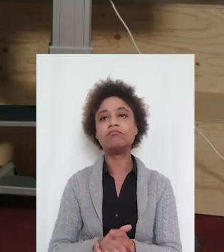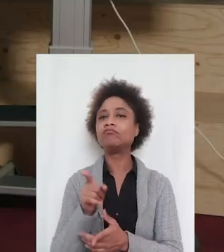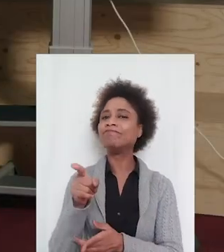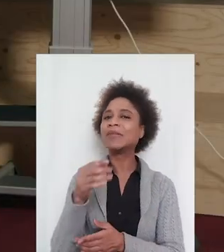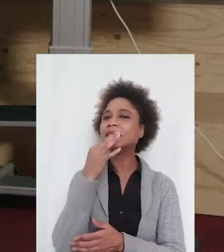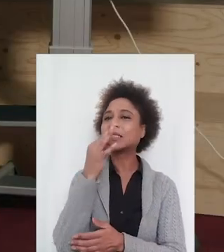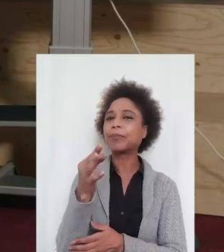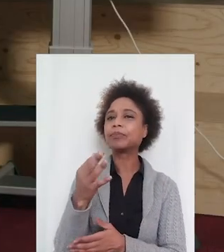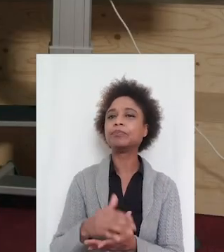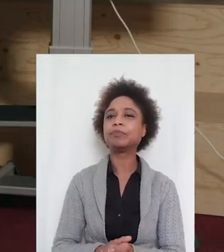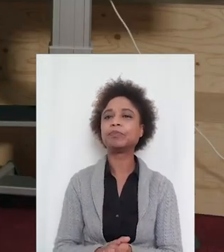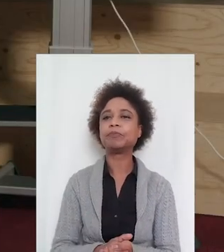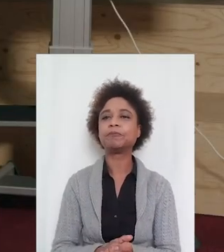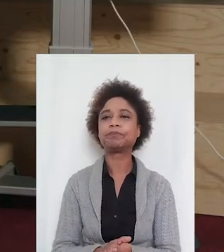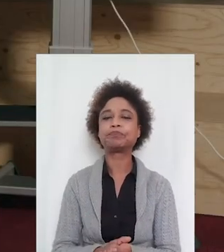tip?